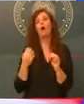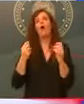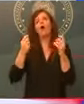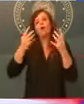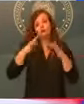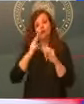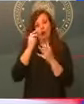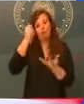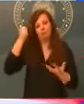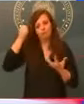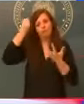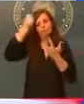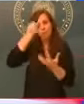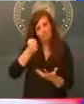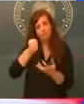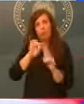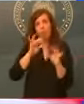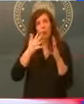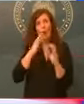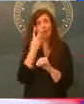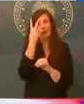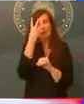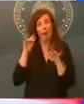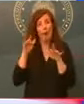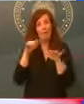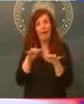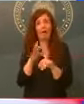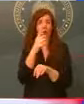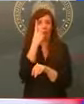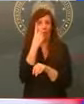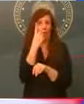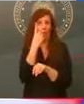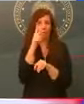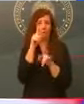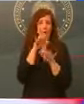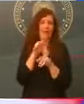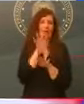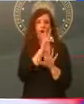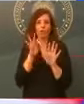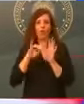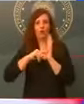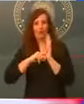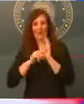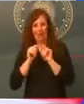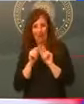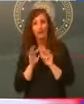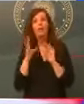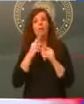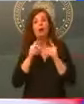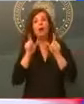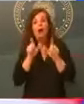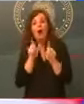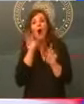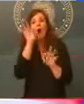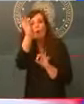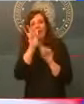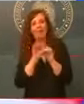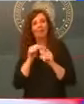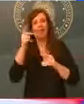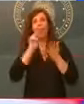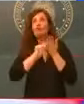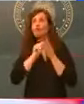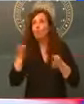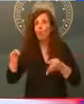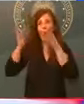quasi due miliardi, un miliardo e 900 milioni per l'edilizia scolastica che abbiamo per buona